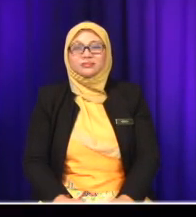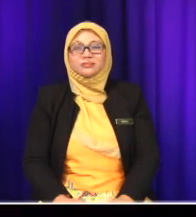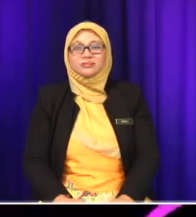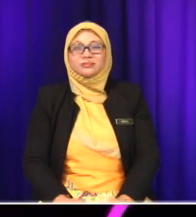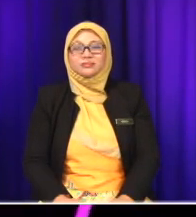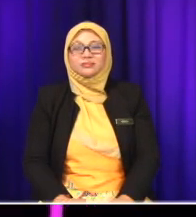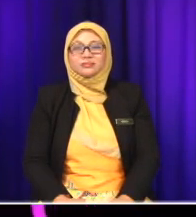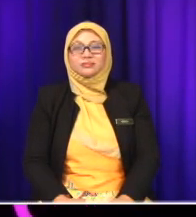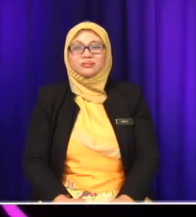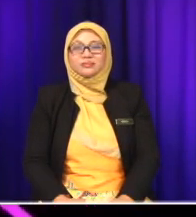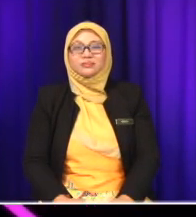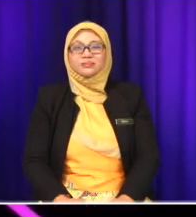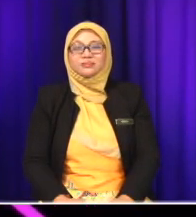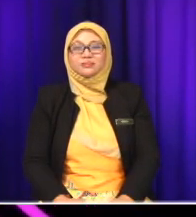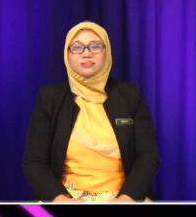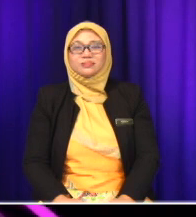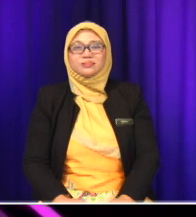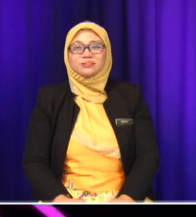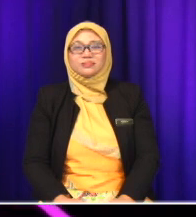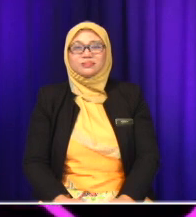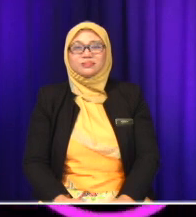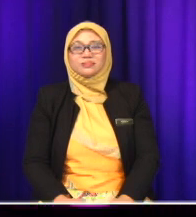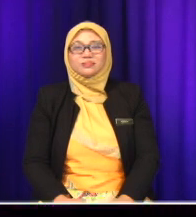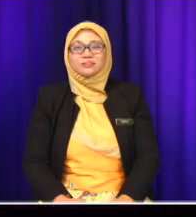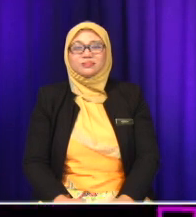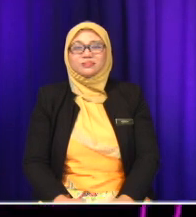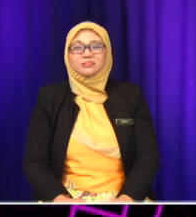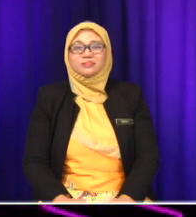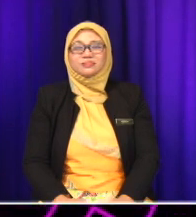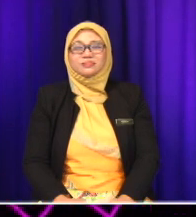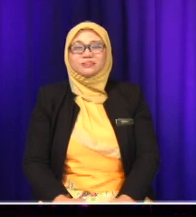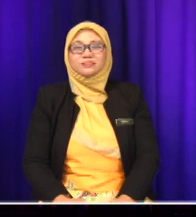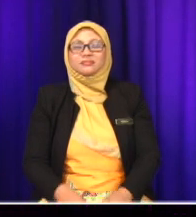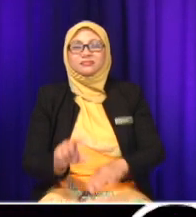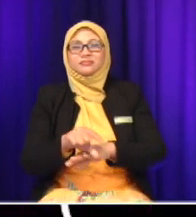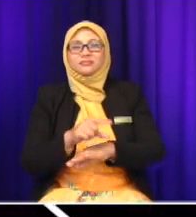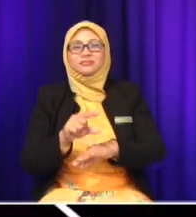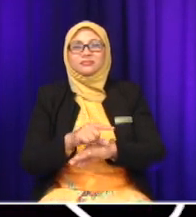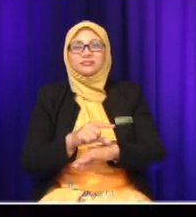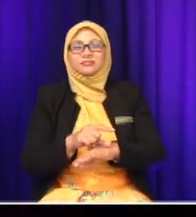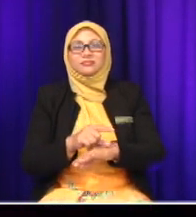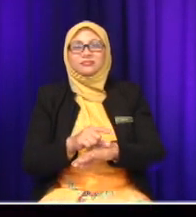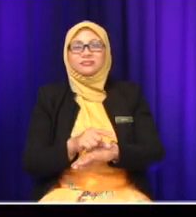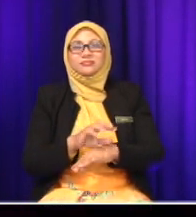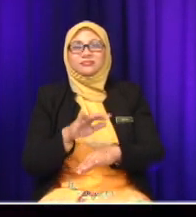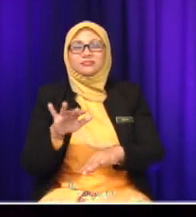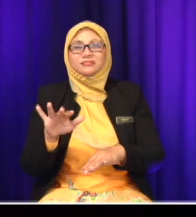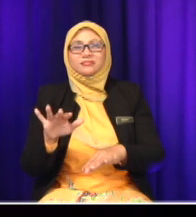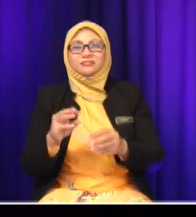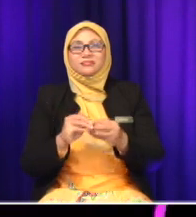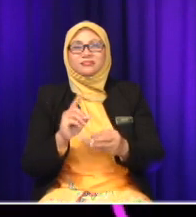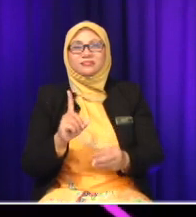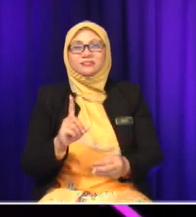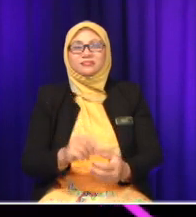mahzus silakan Masus menggunakan sebatian mempelas yang kasar diikuti yang